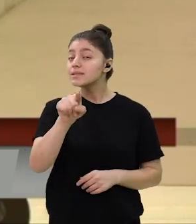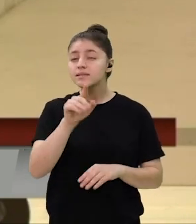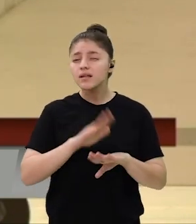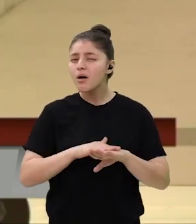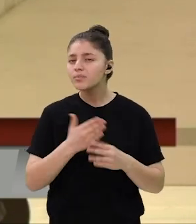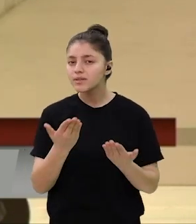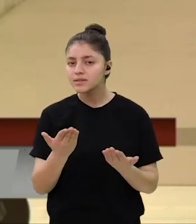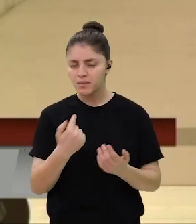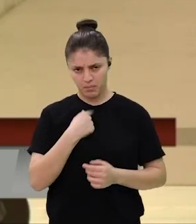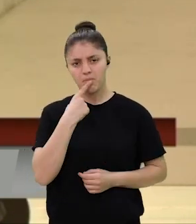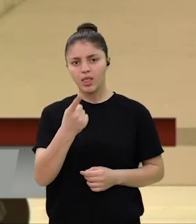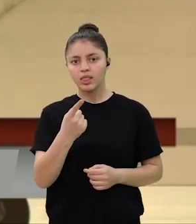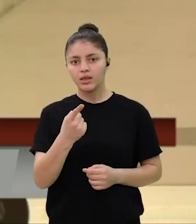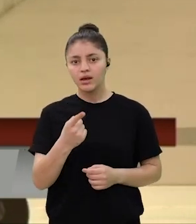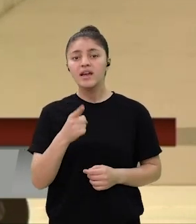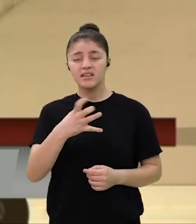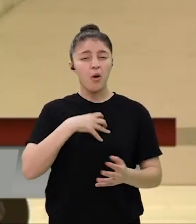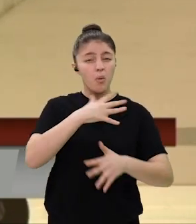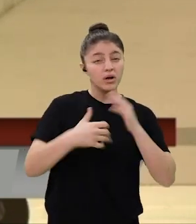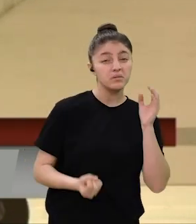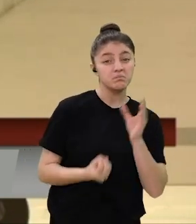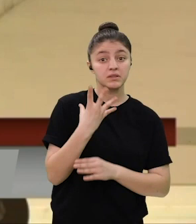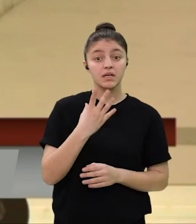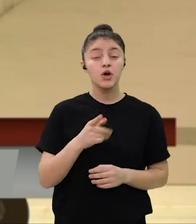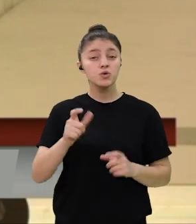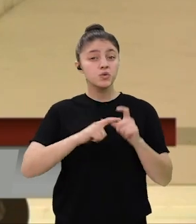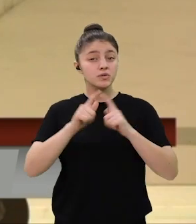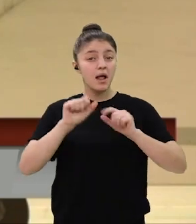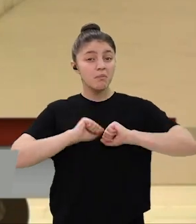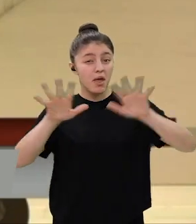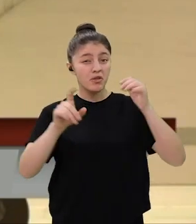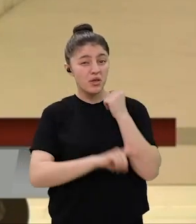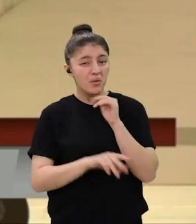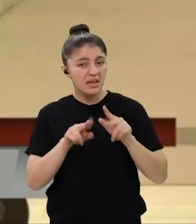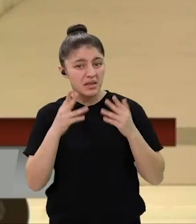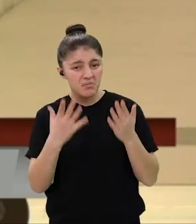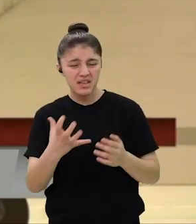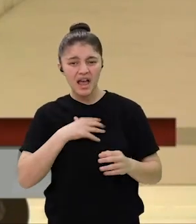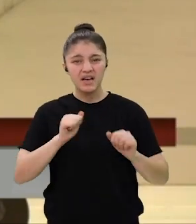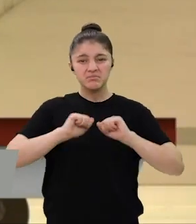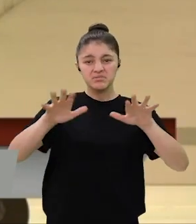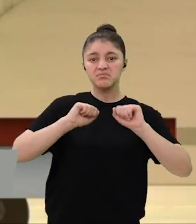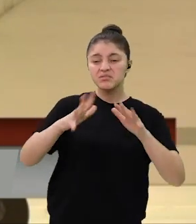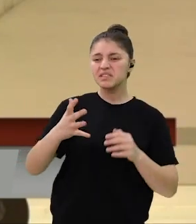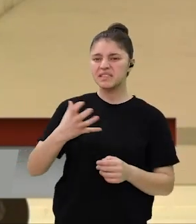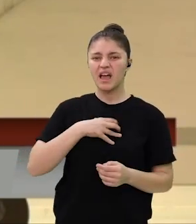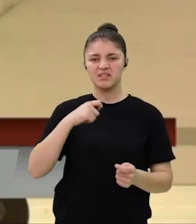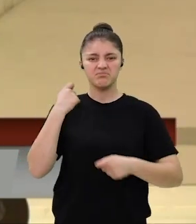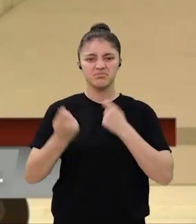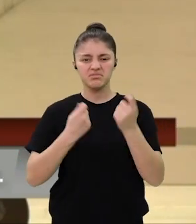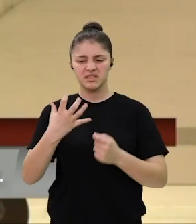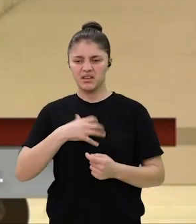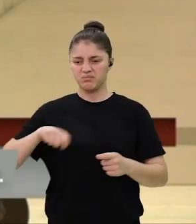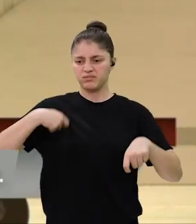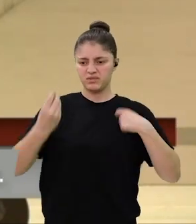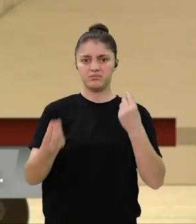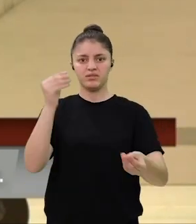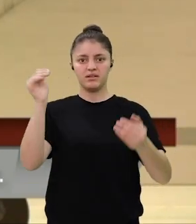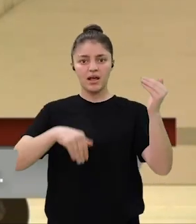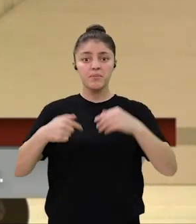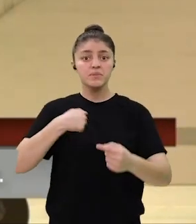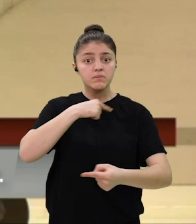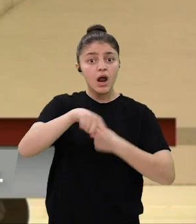Ama siz ne yaptırdınız? Onu söyleyeyim. Provokasyonlarla, sosyal medya terörüyle, gönderdiğiniz provokatörlerle arama